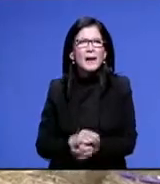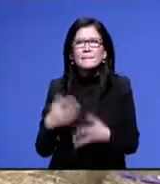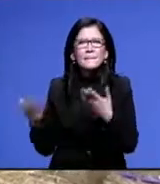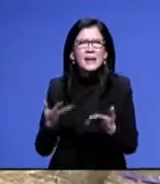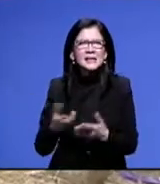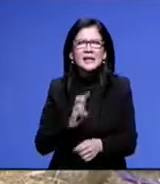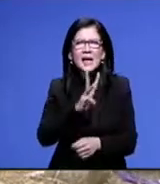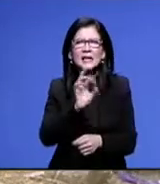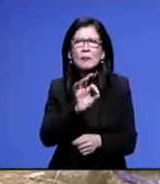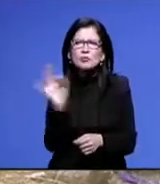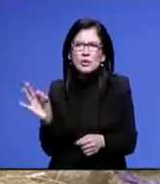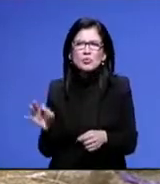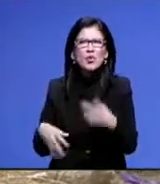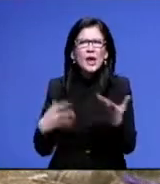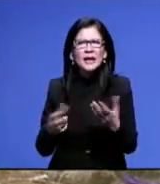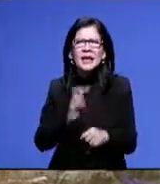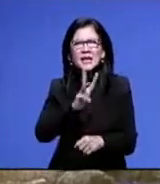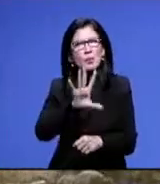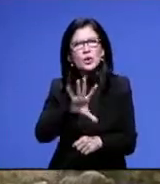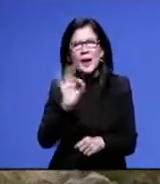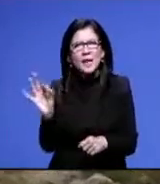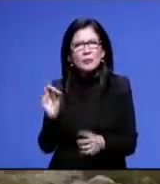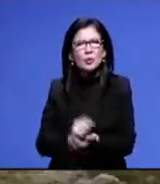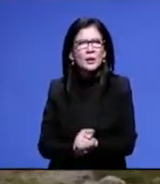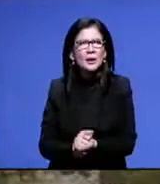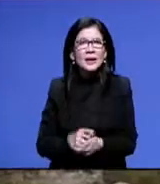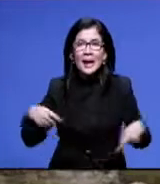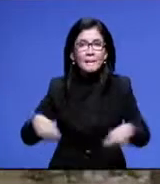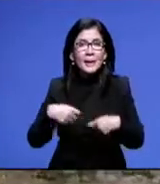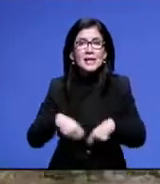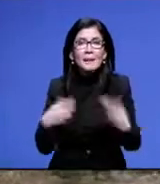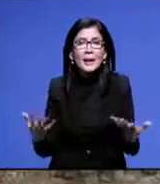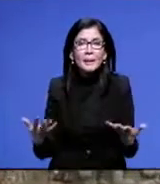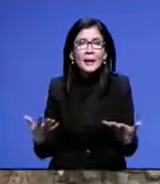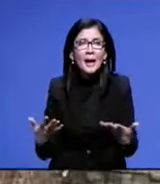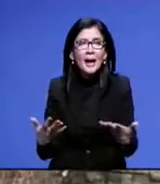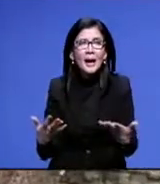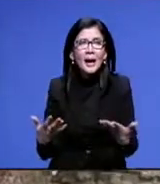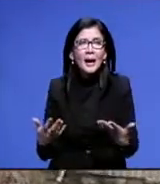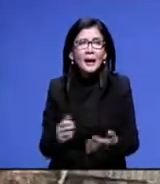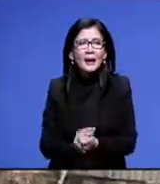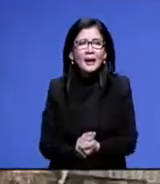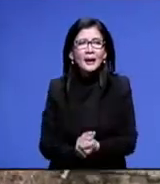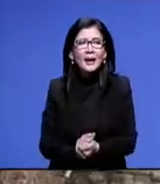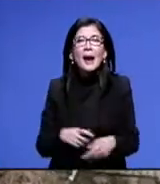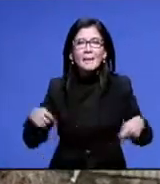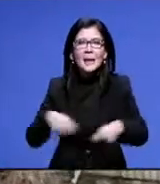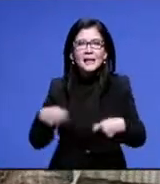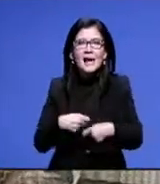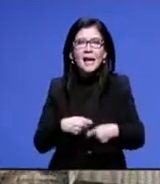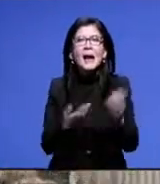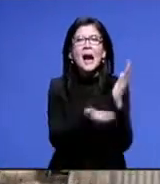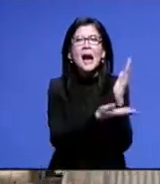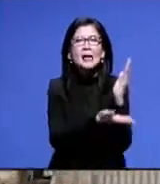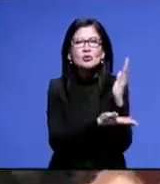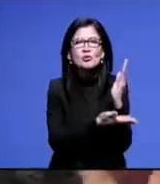ada 30, ada 35. Ya, tidak masak ini kalau tidak ada tabung? Iya. Tidak masak? Iya, terpaksa pakai kayu. Masih ada